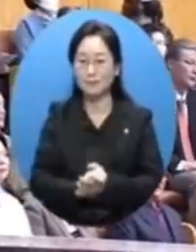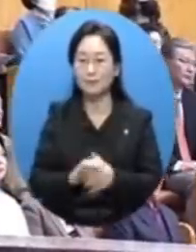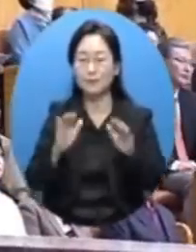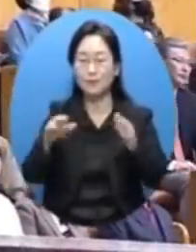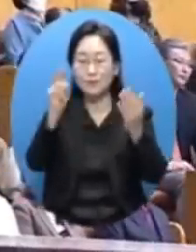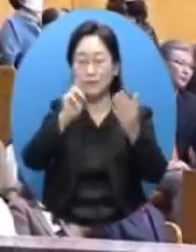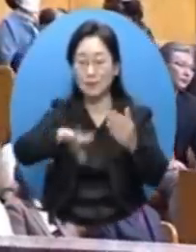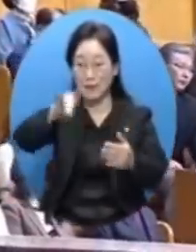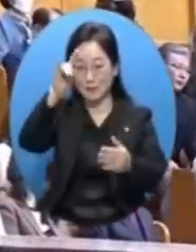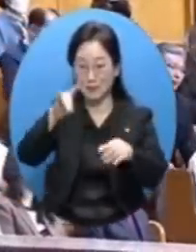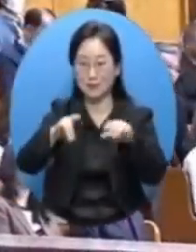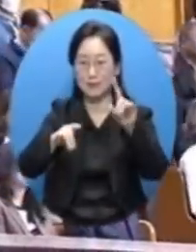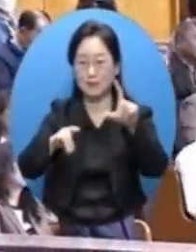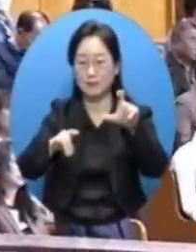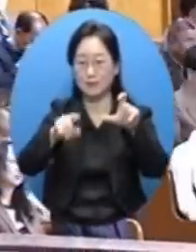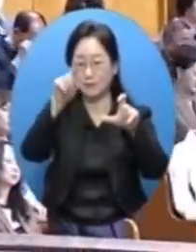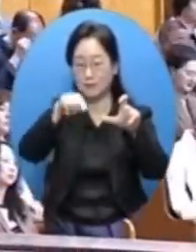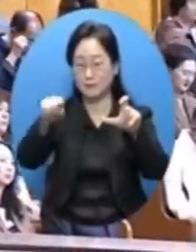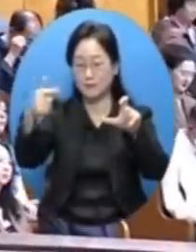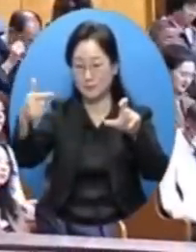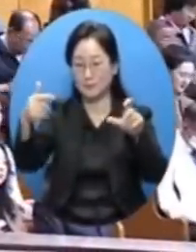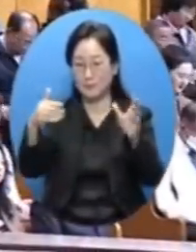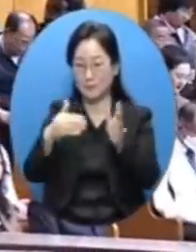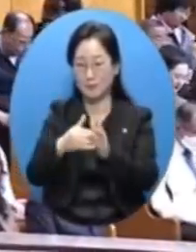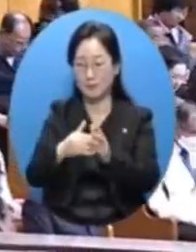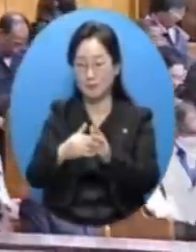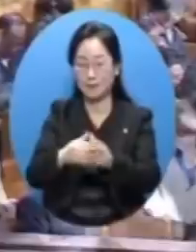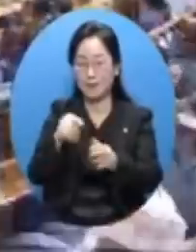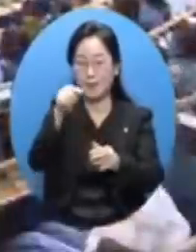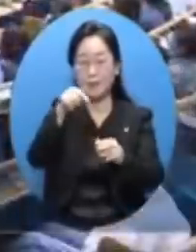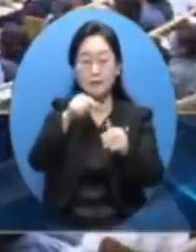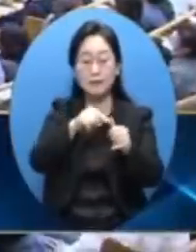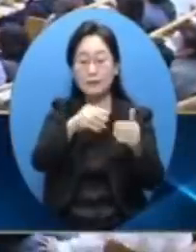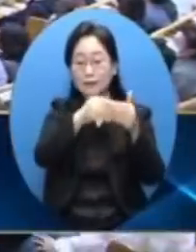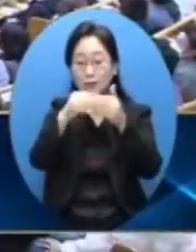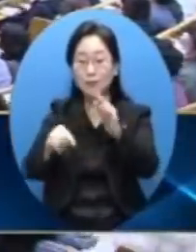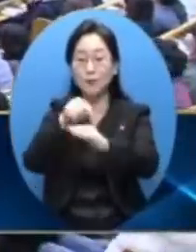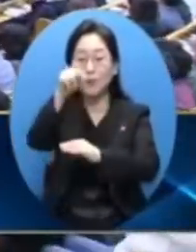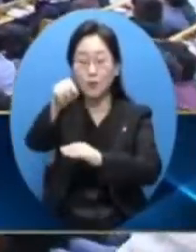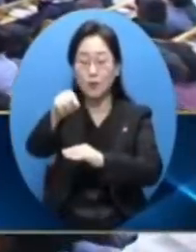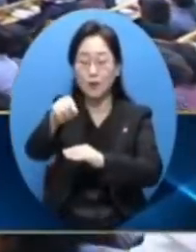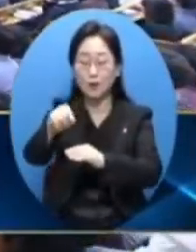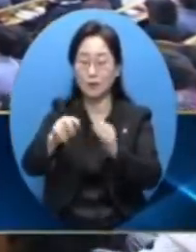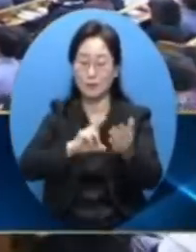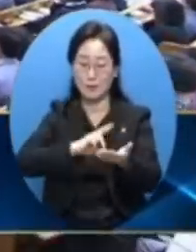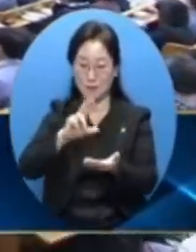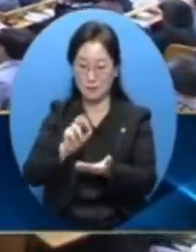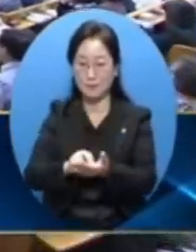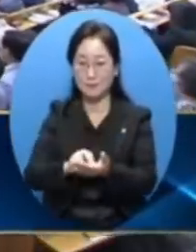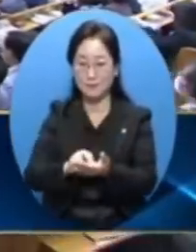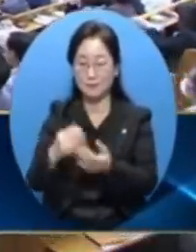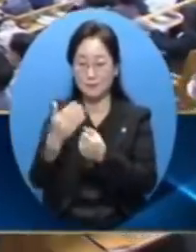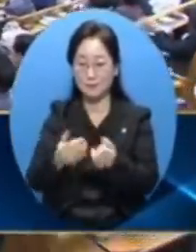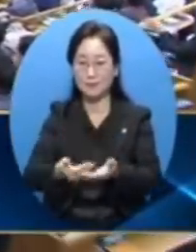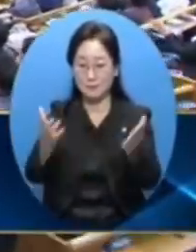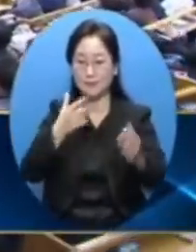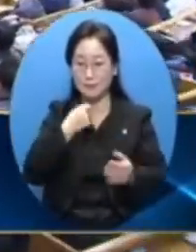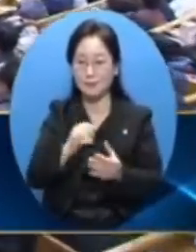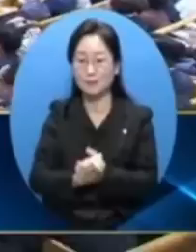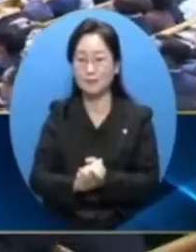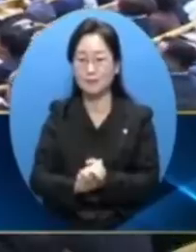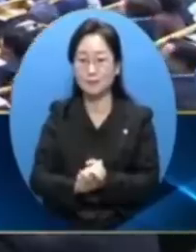오늘 창세기 15장 1절 6절 말씀을 가지고 그를 이끌고 밖으로 나가 이어든 제목으로 함께 은혜를 나누기